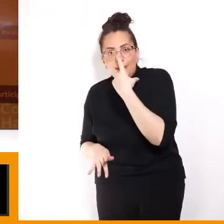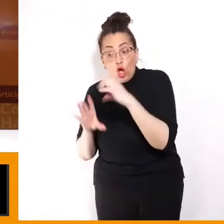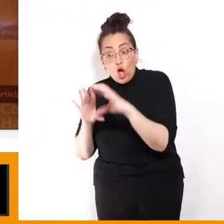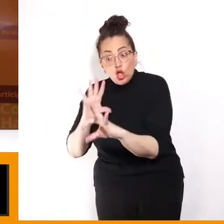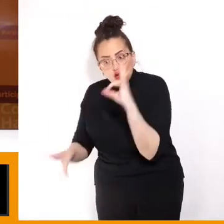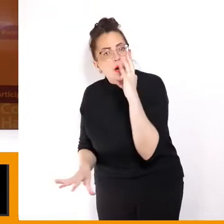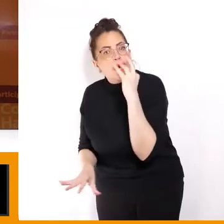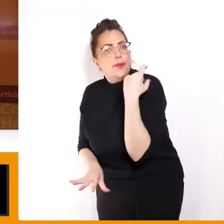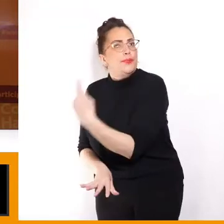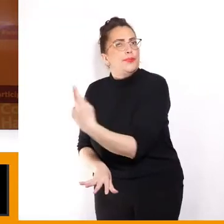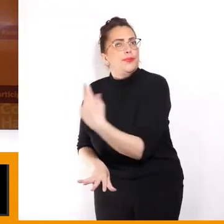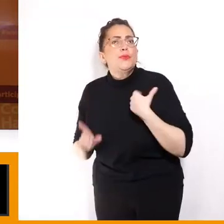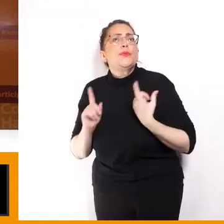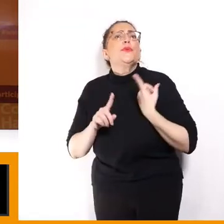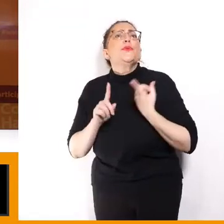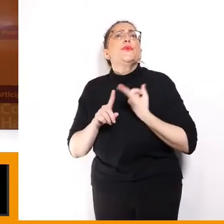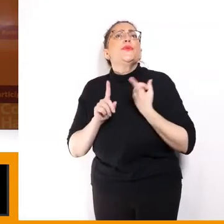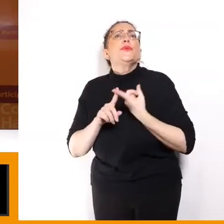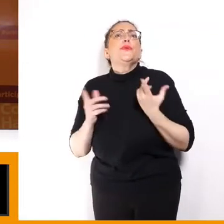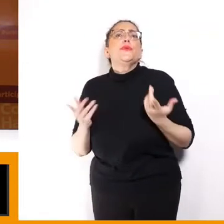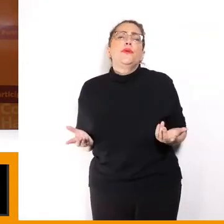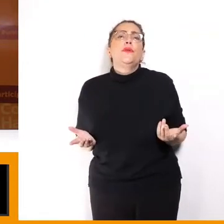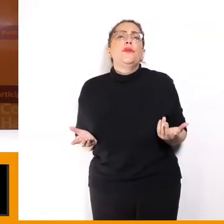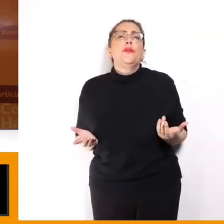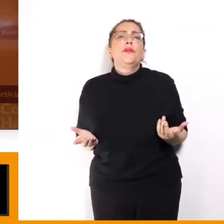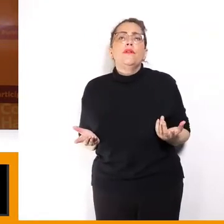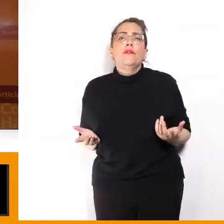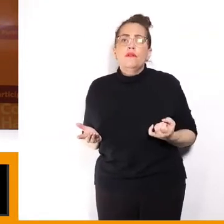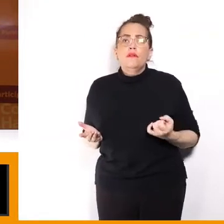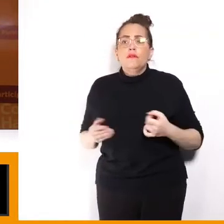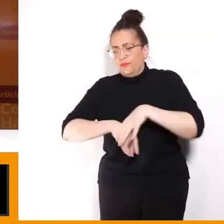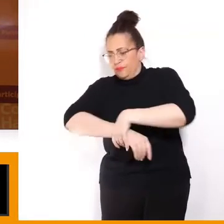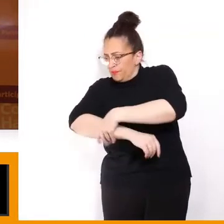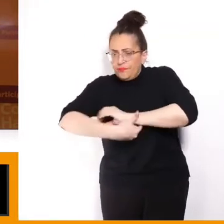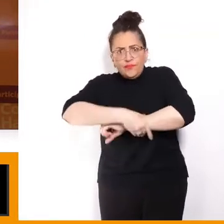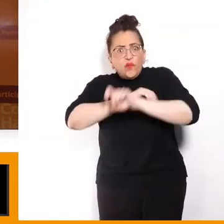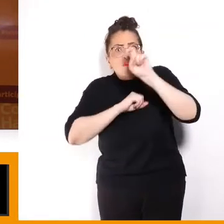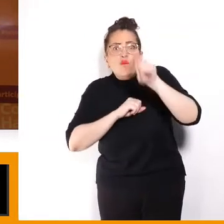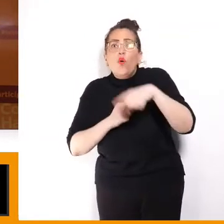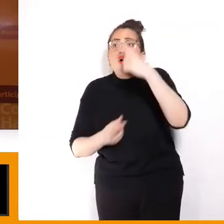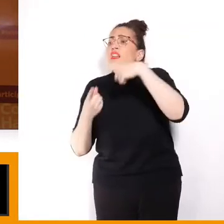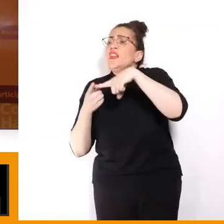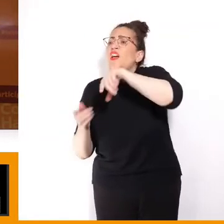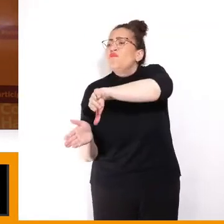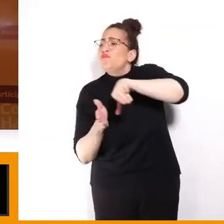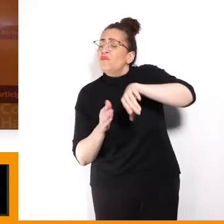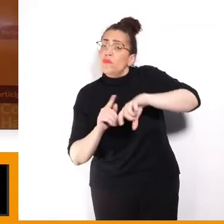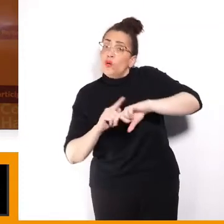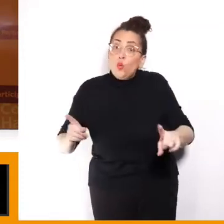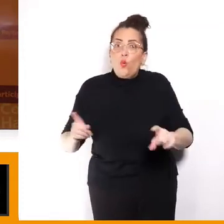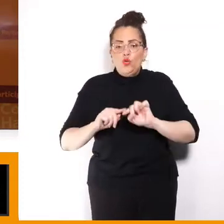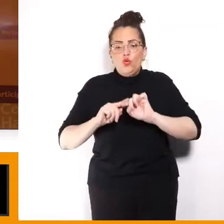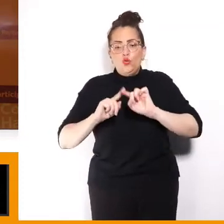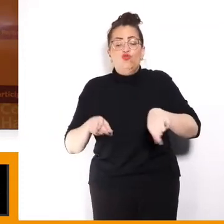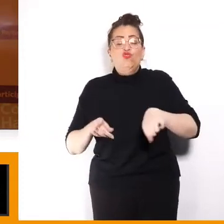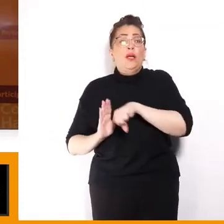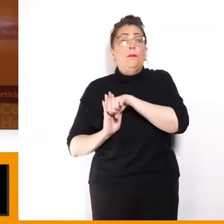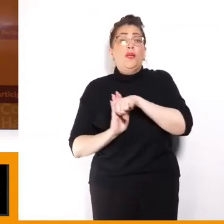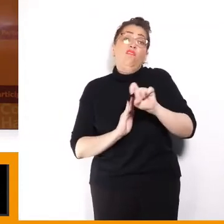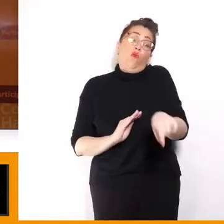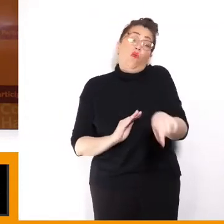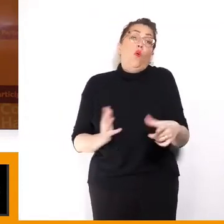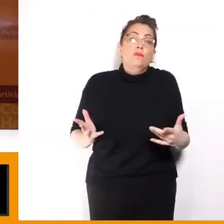et des politiques qui devaient être en tout cas pris en charge et avec des choix prioritaire en matière budgétaire, parce qu'à la fin de la fin, il y a quand même des